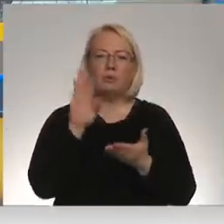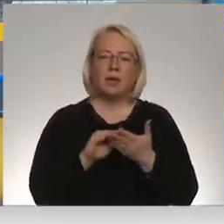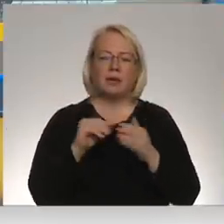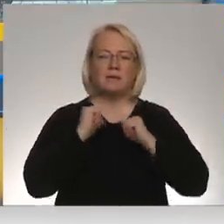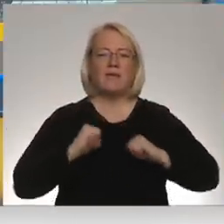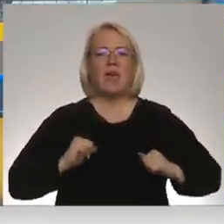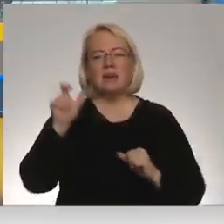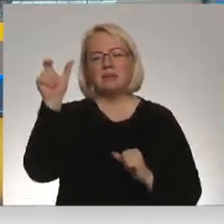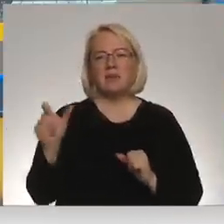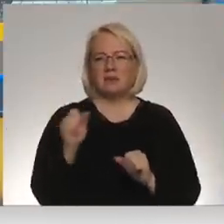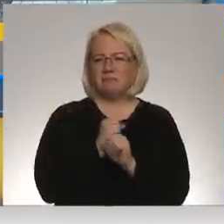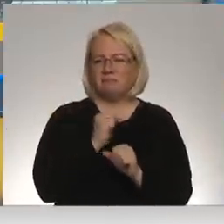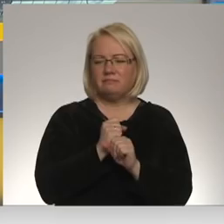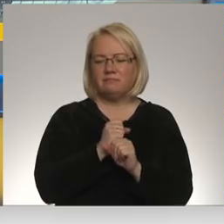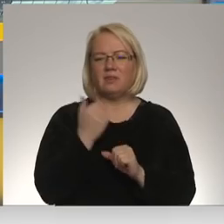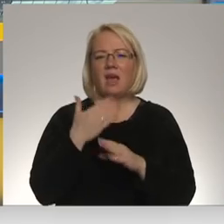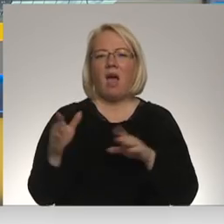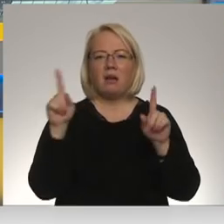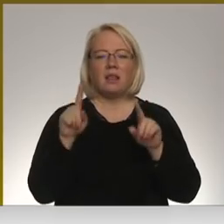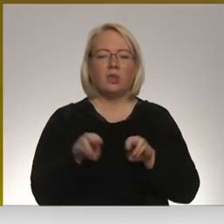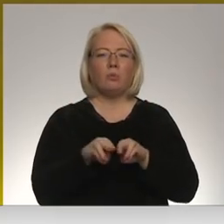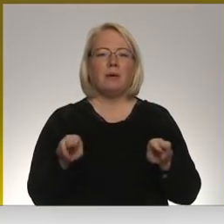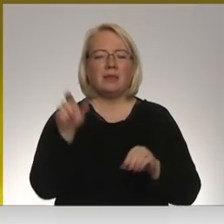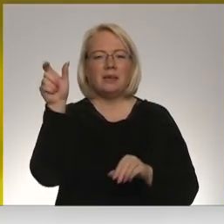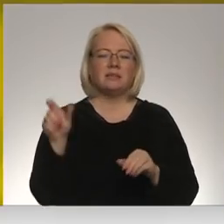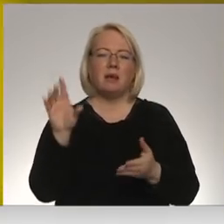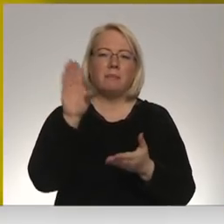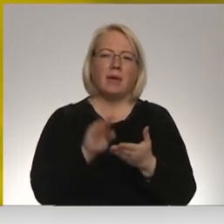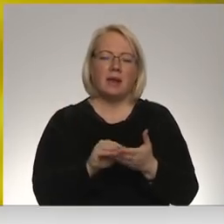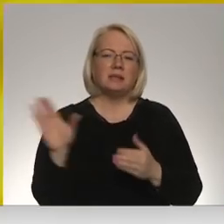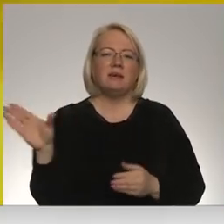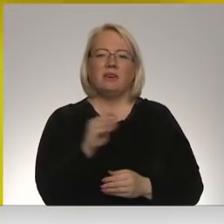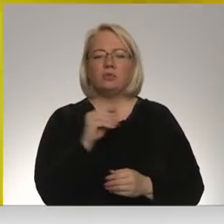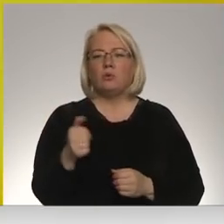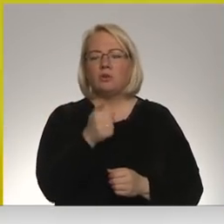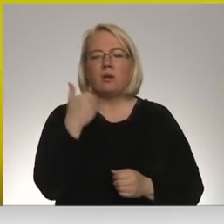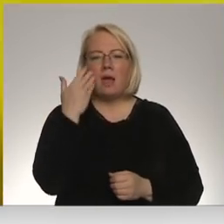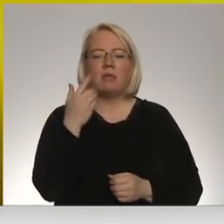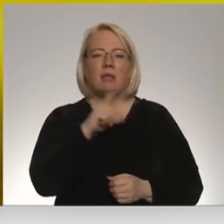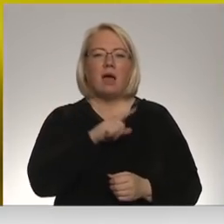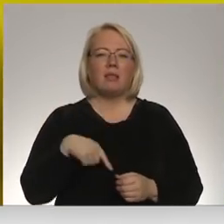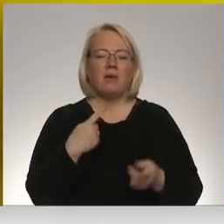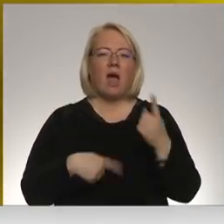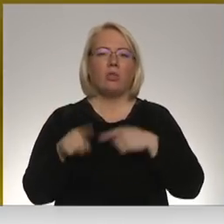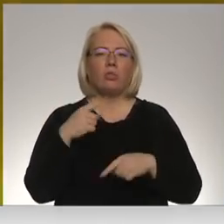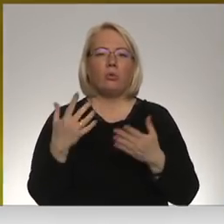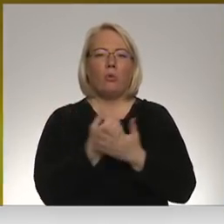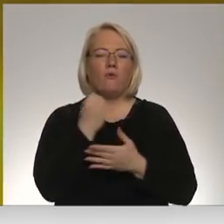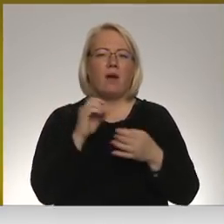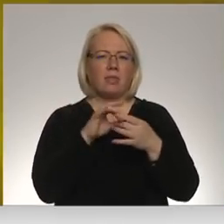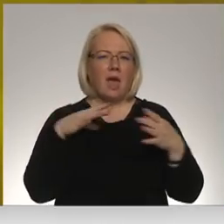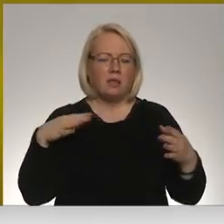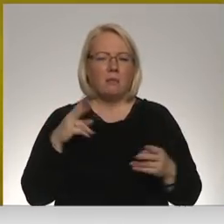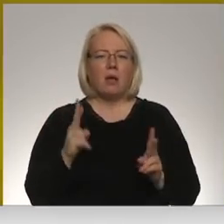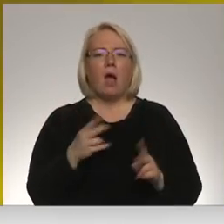vēstnieka pieredzi, kā arī ārlietu ministra pieredzi visos šajos gados, kopš Latvija ir atguvusi savu neatkarību. Kā jūs